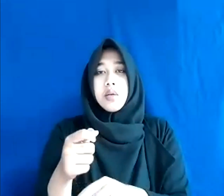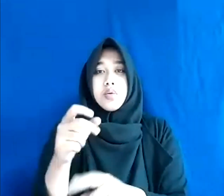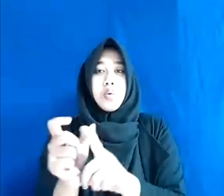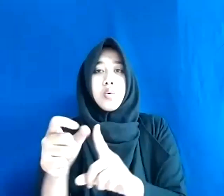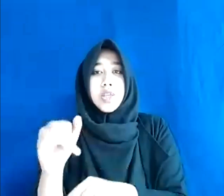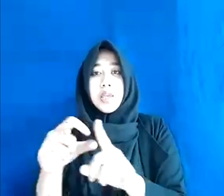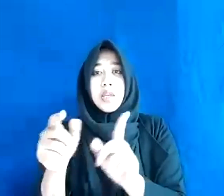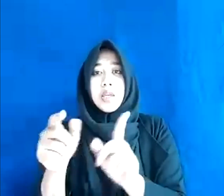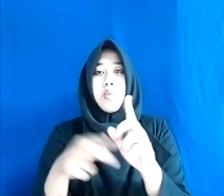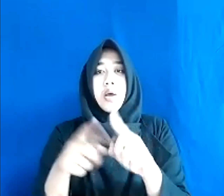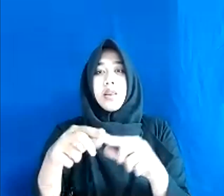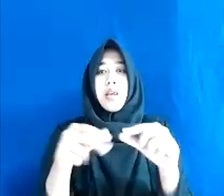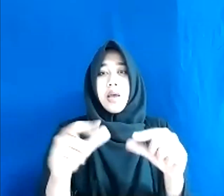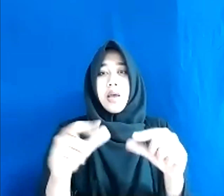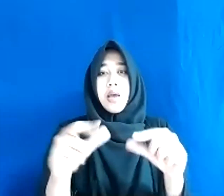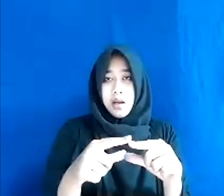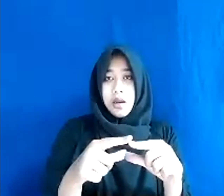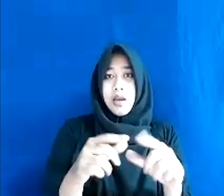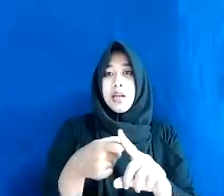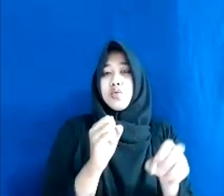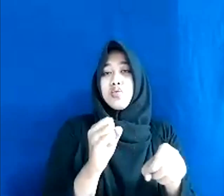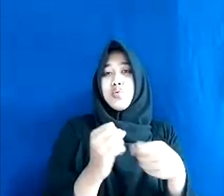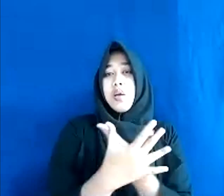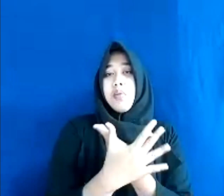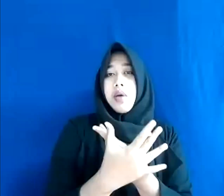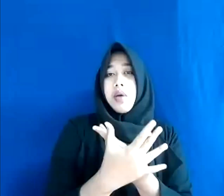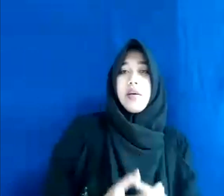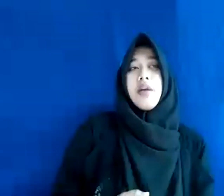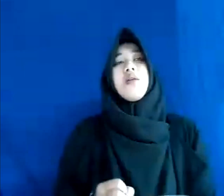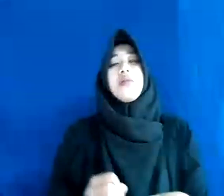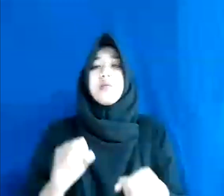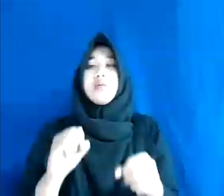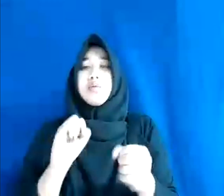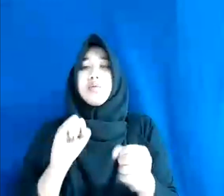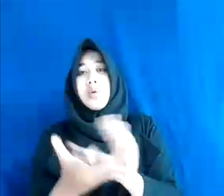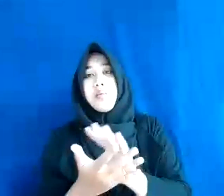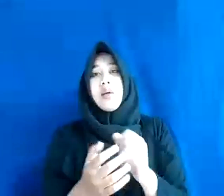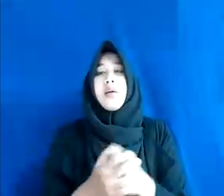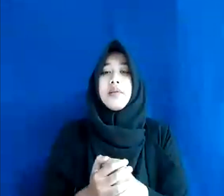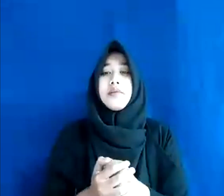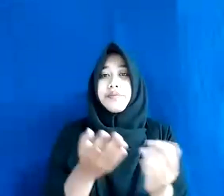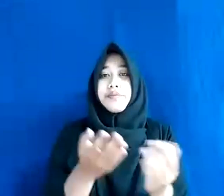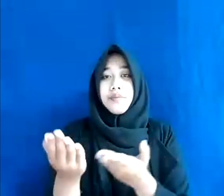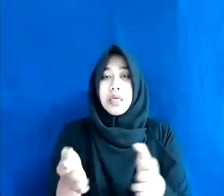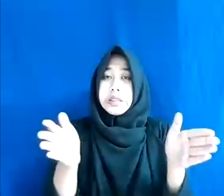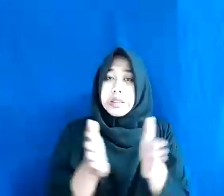Negeri Surabaya. Mohon Bapak Mas Hudi bisa langsung menyampaikan dengan singkat dan jelas. Terima kasih.